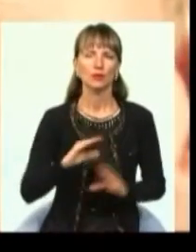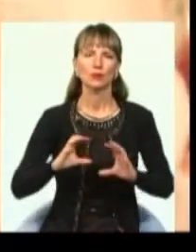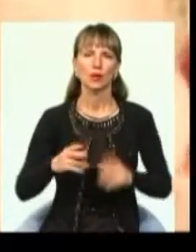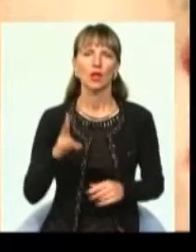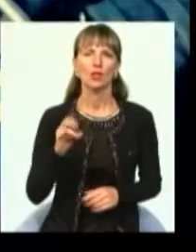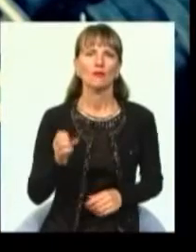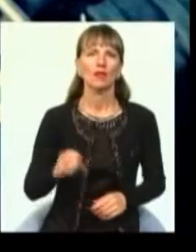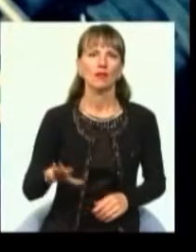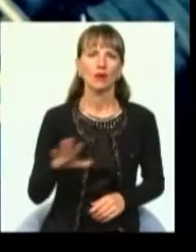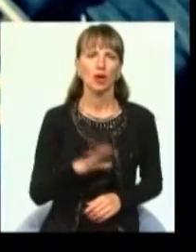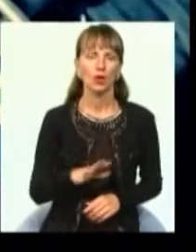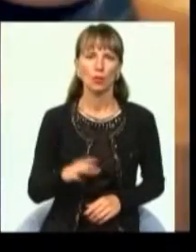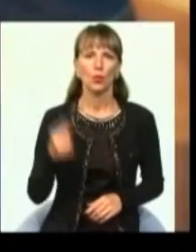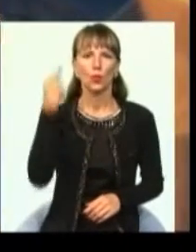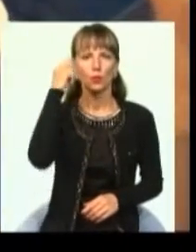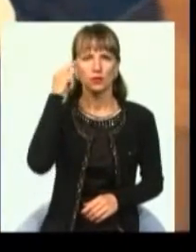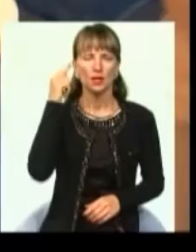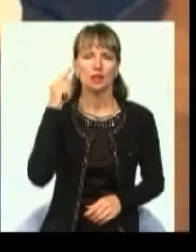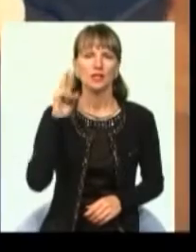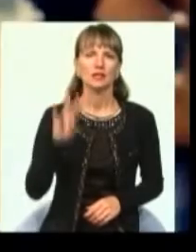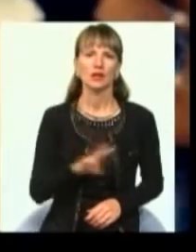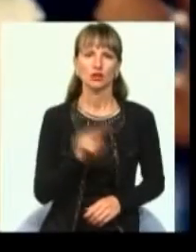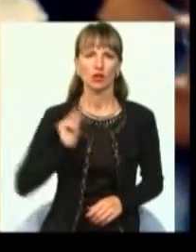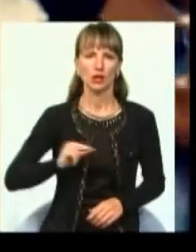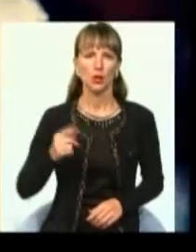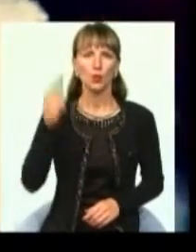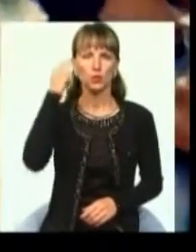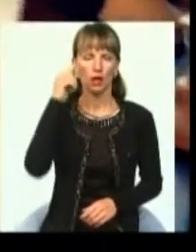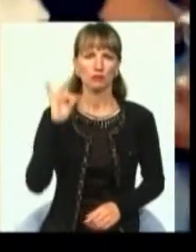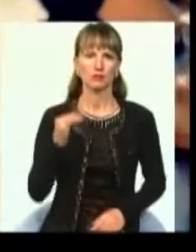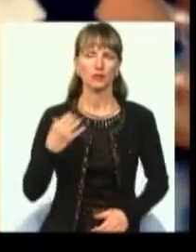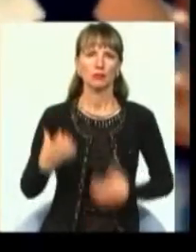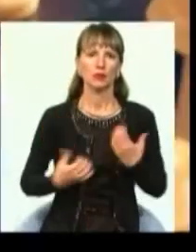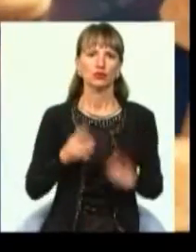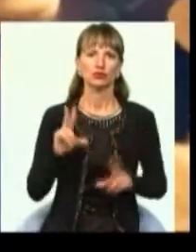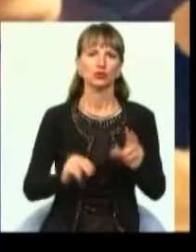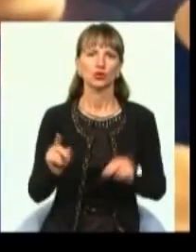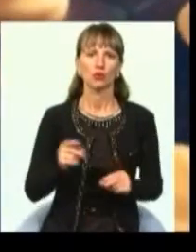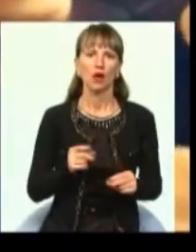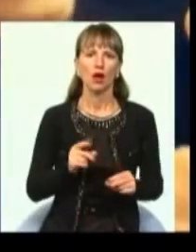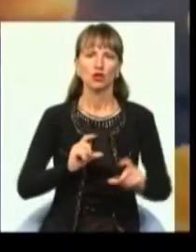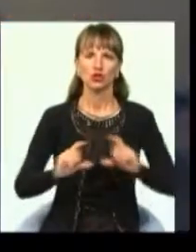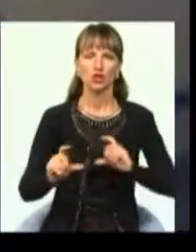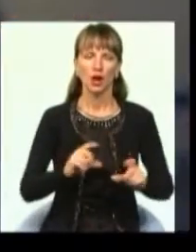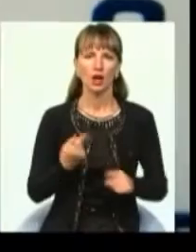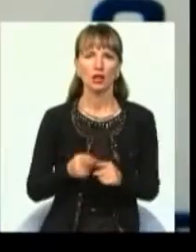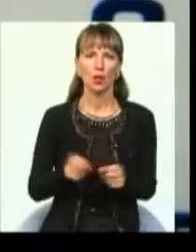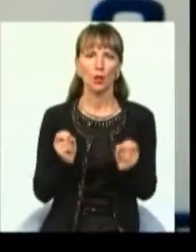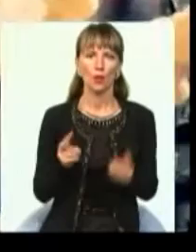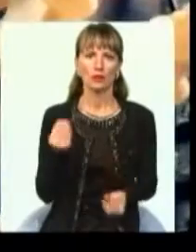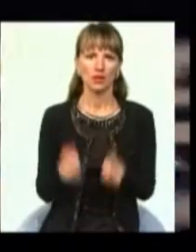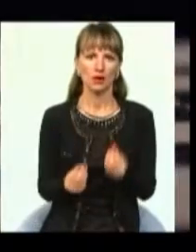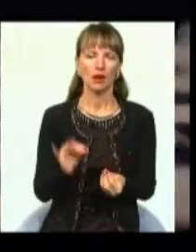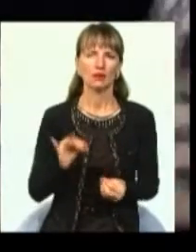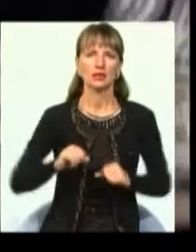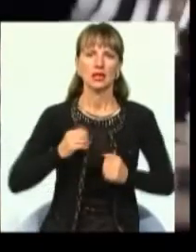Європі католицькі священники, дізнавшись про чатурангу, занепокоїлись. Вони вважали шахи азартною грою та намагалися заборонити